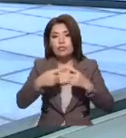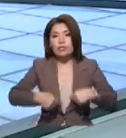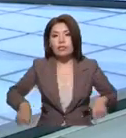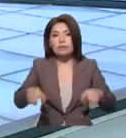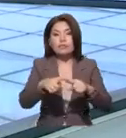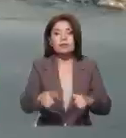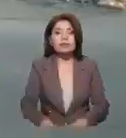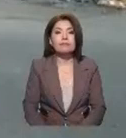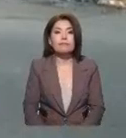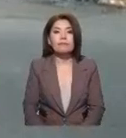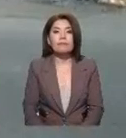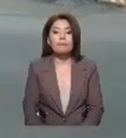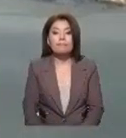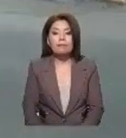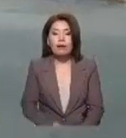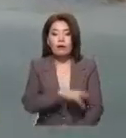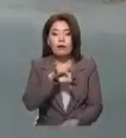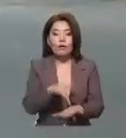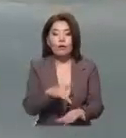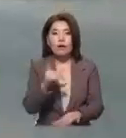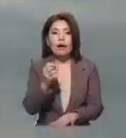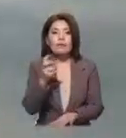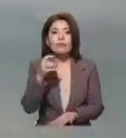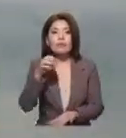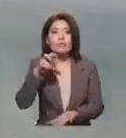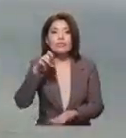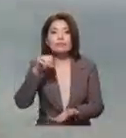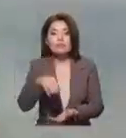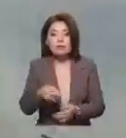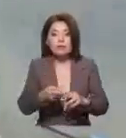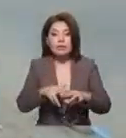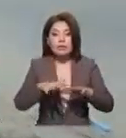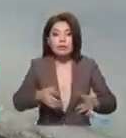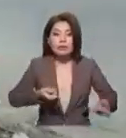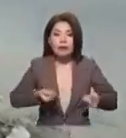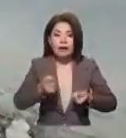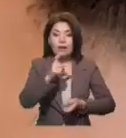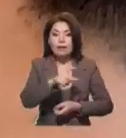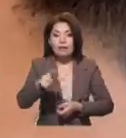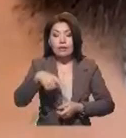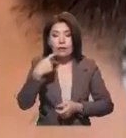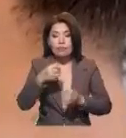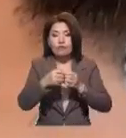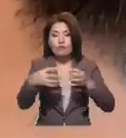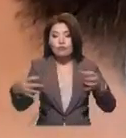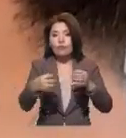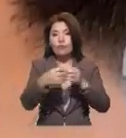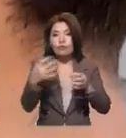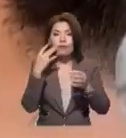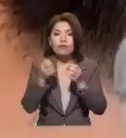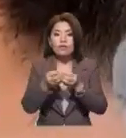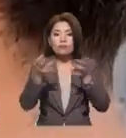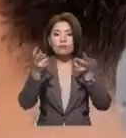организации. Город Хан-Юнис в секторе Газа. Местные жители все время с начала конфликта заняты разбором завалов